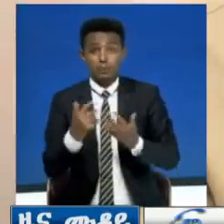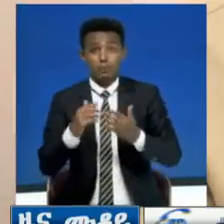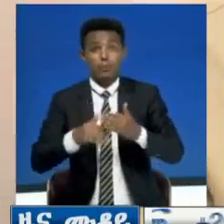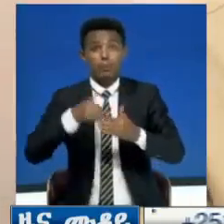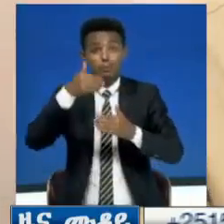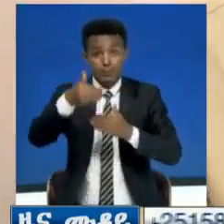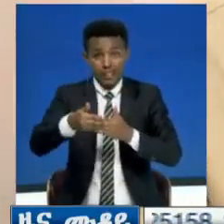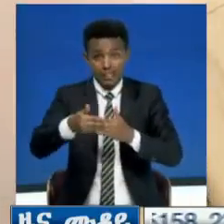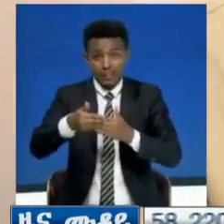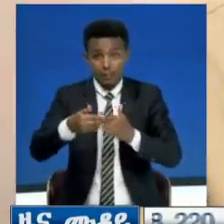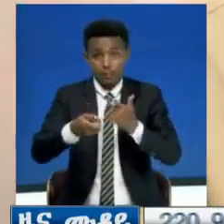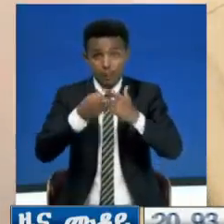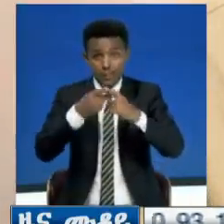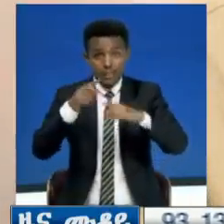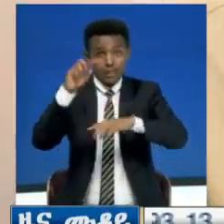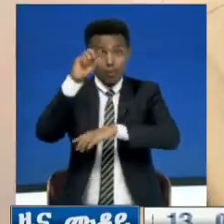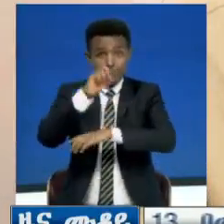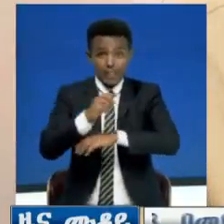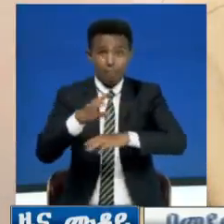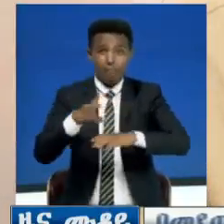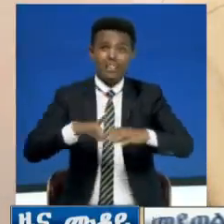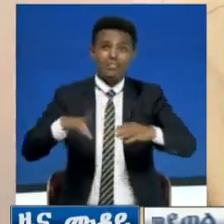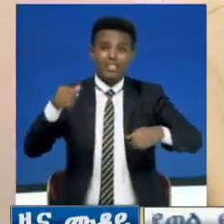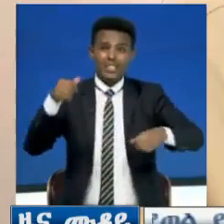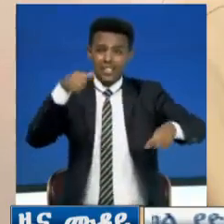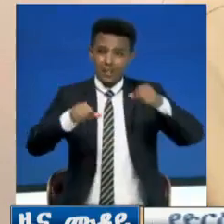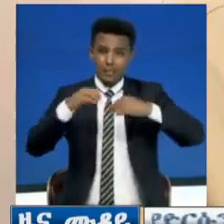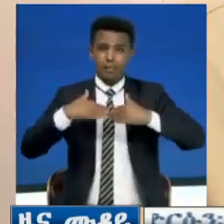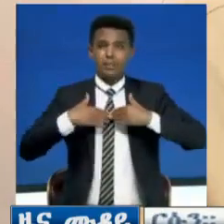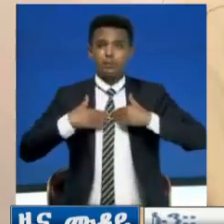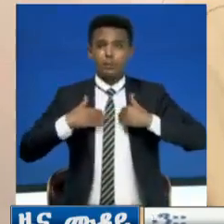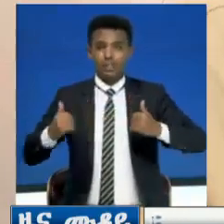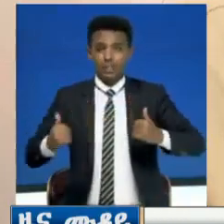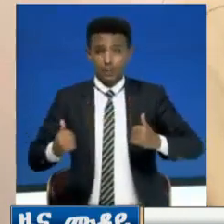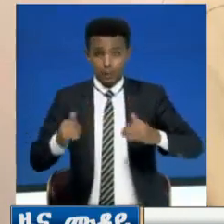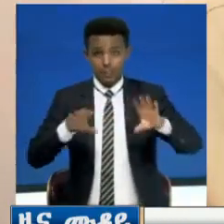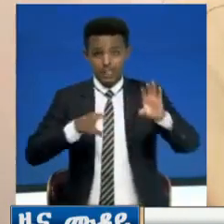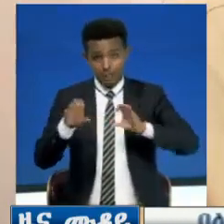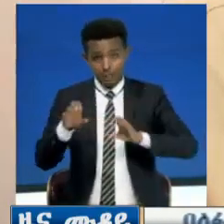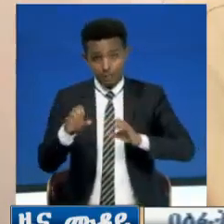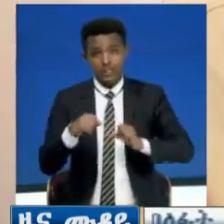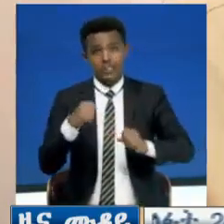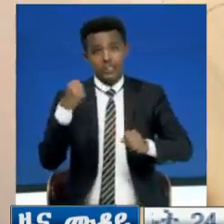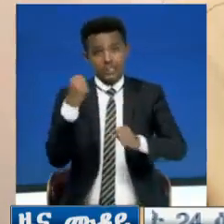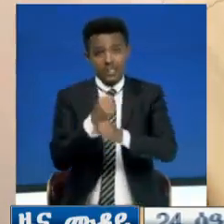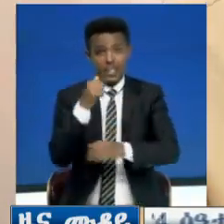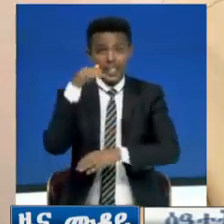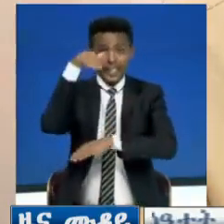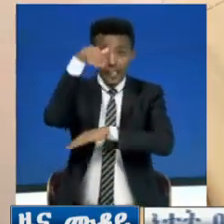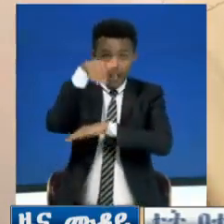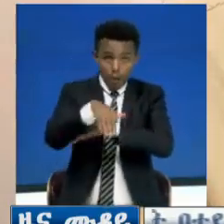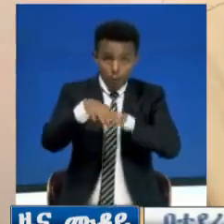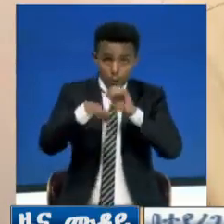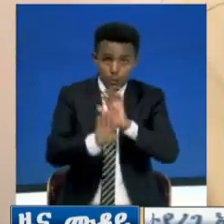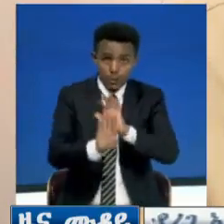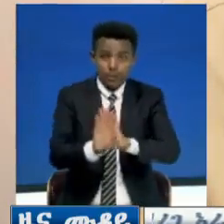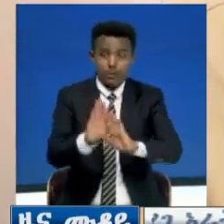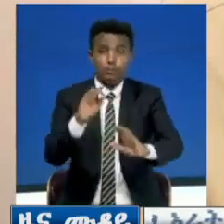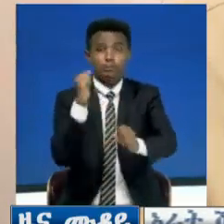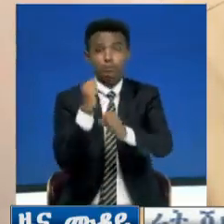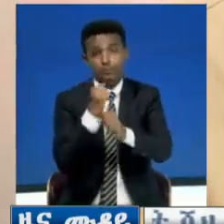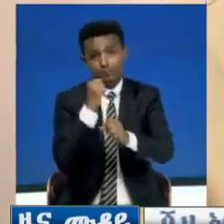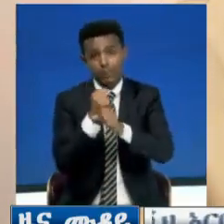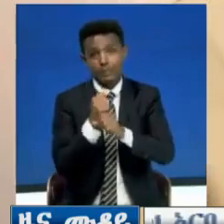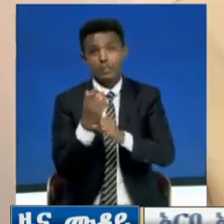ቢሆን በከፍተኛ ርብርብ ተደርጎ በተለይ ወጣቶች ስካውቶች ባደረጉት ርብርብ ገደል ውስጥ ወርደው ያው ትናንት በሰባት